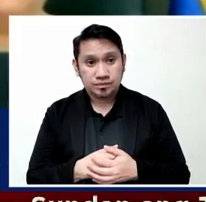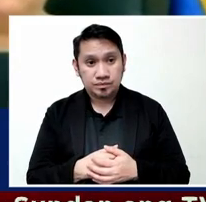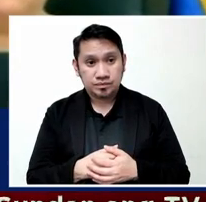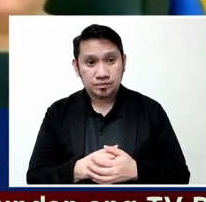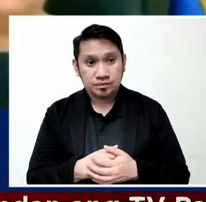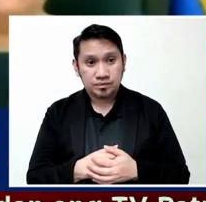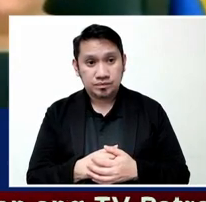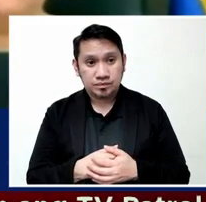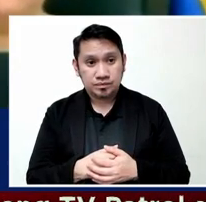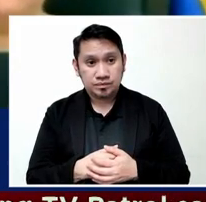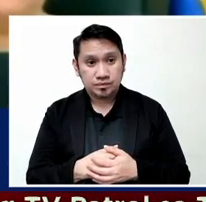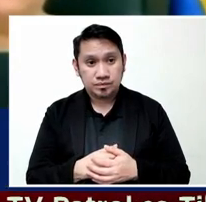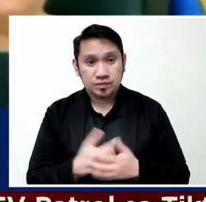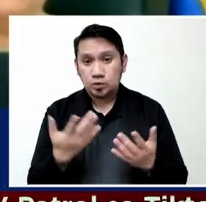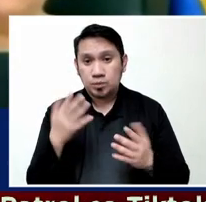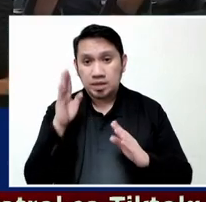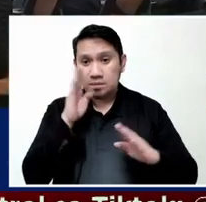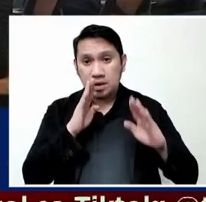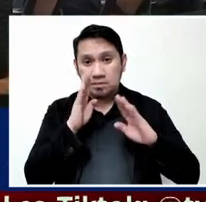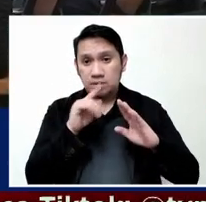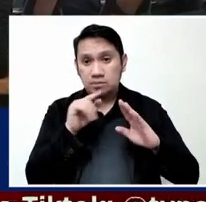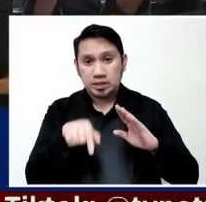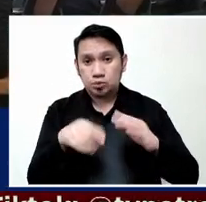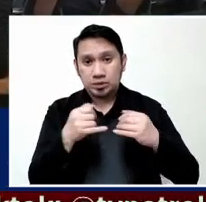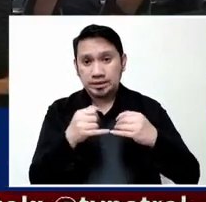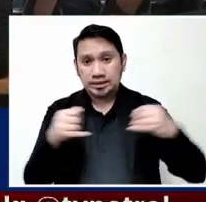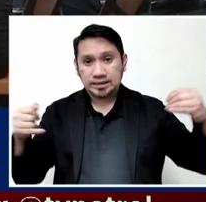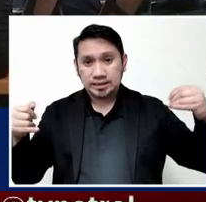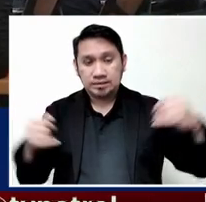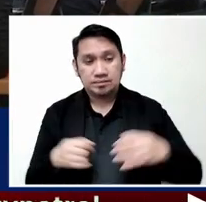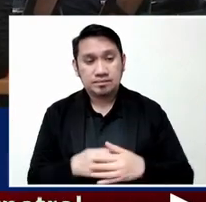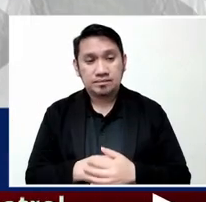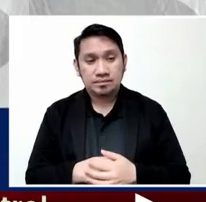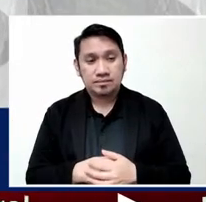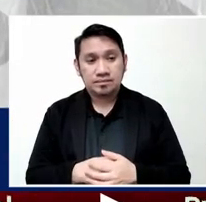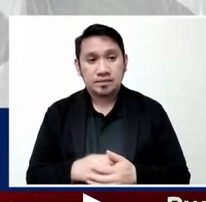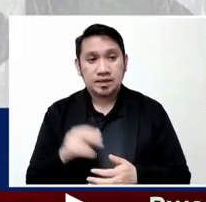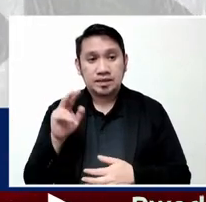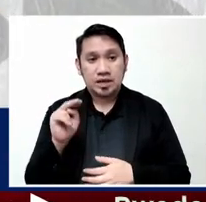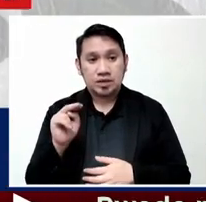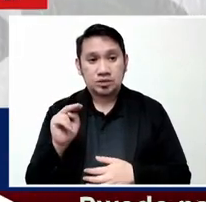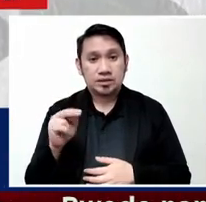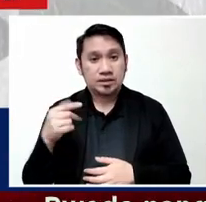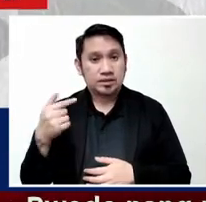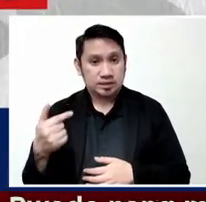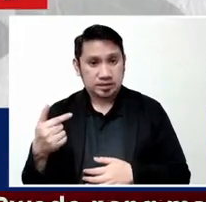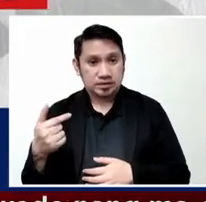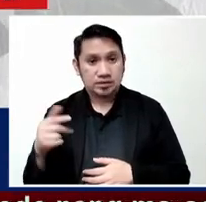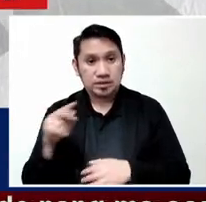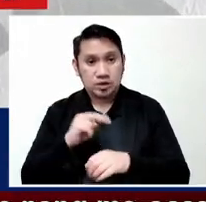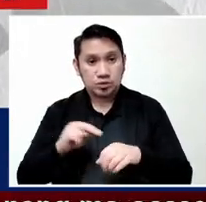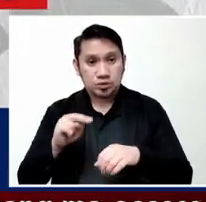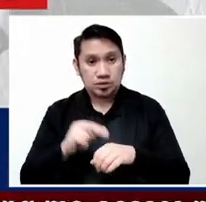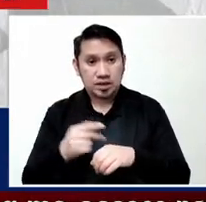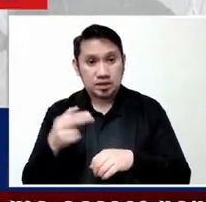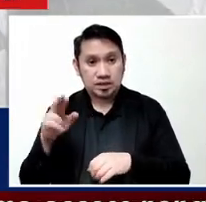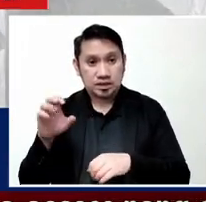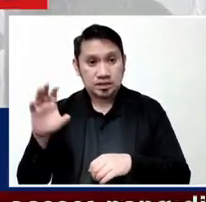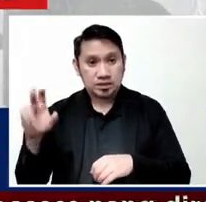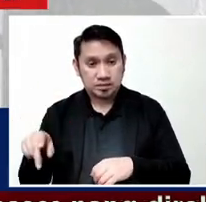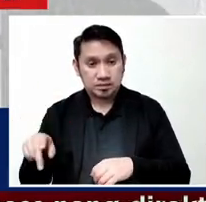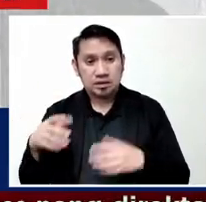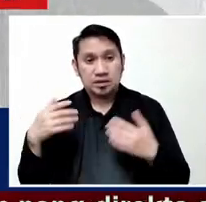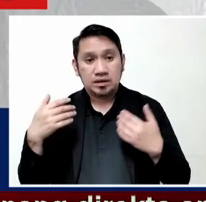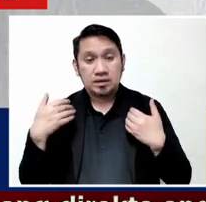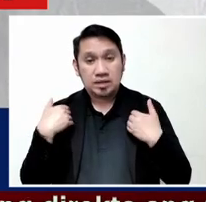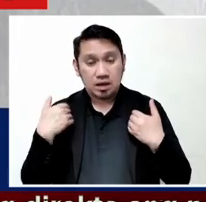the transmission system. Sabi ng National Grid, tama na unang nag-trip off ang kanilang transmission